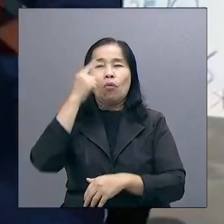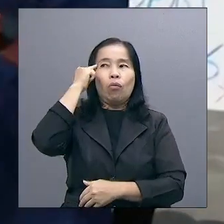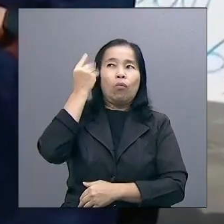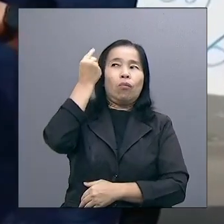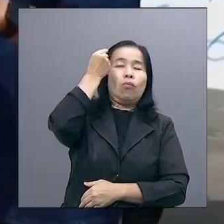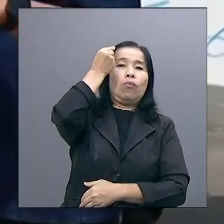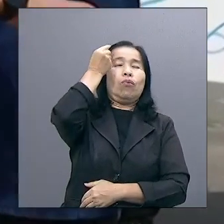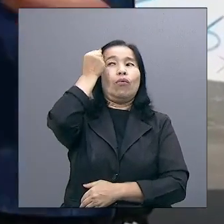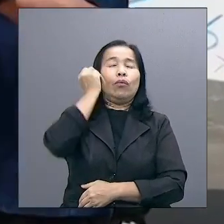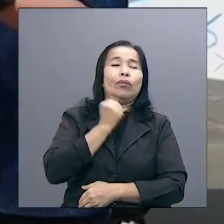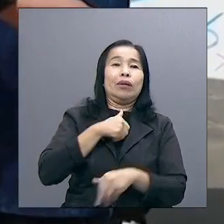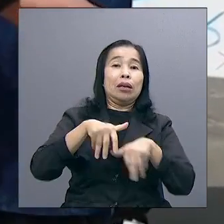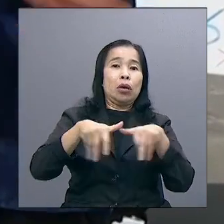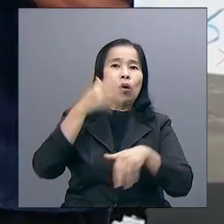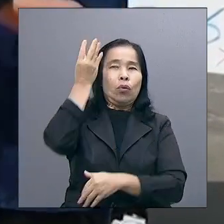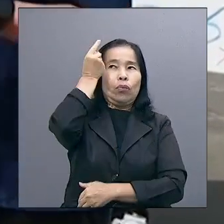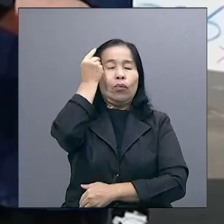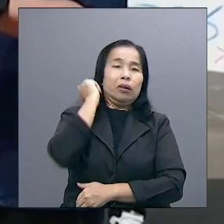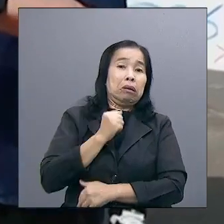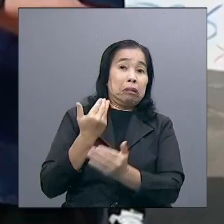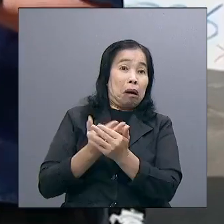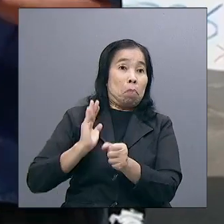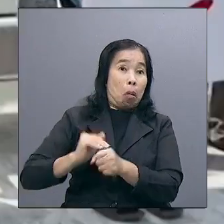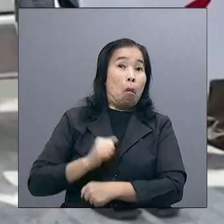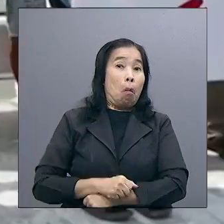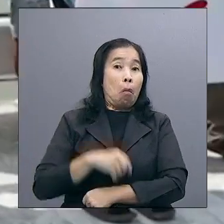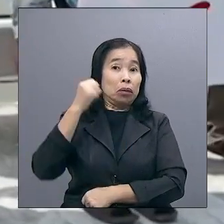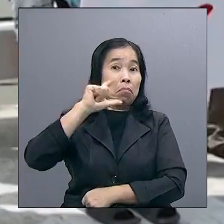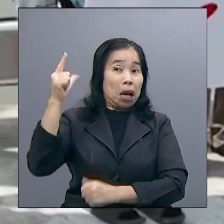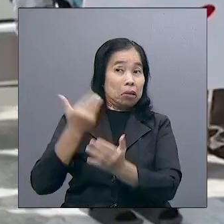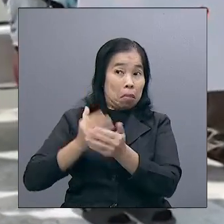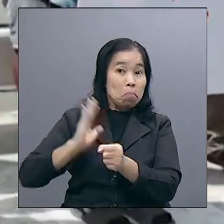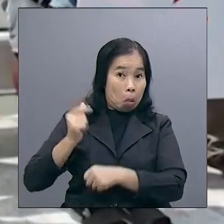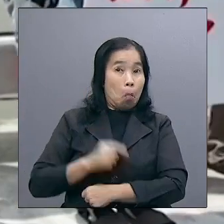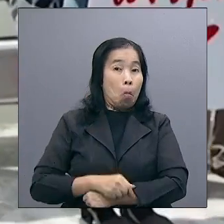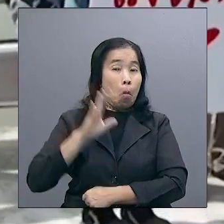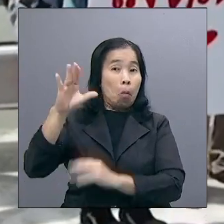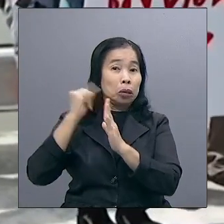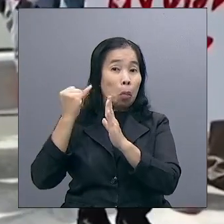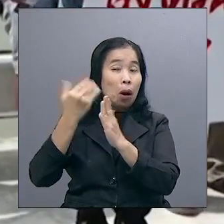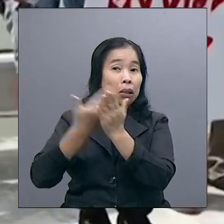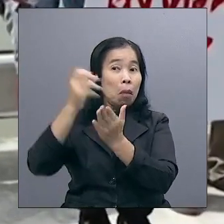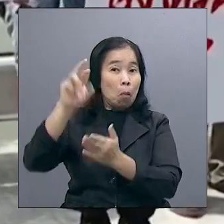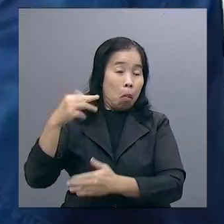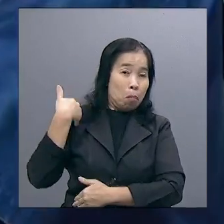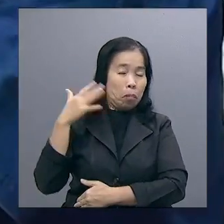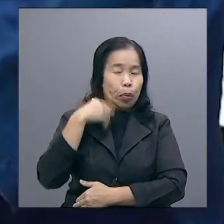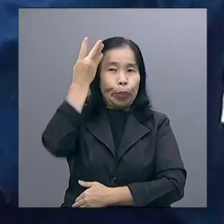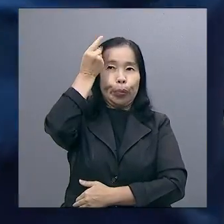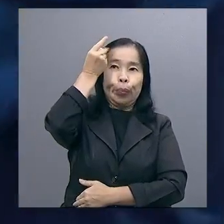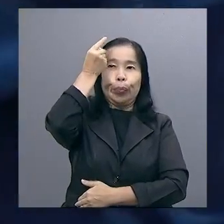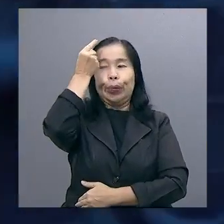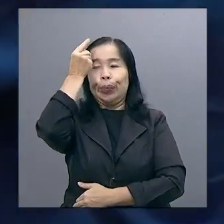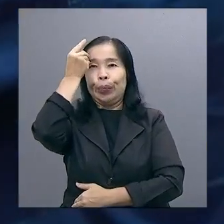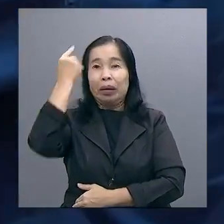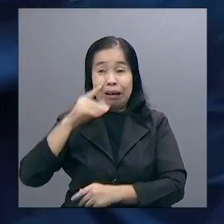ที่หน่อยงานว่านั้มจะมีมากพอขนาด 10 ลานบาทไหมที่จะสามารถมาช่วยซ่มแสมสภาานตรงนี้ได้ก่อนและให้ทันเดือน